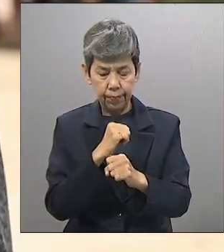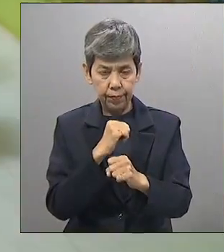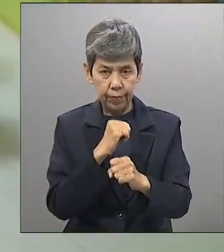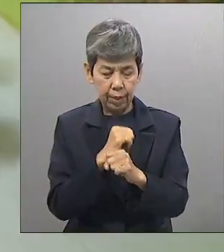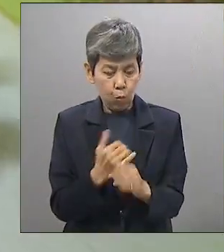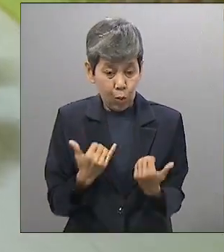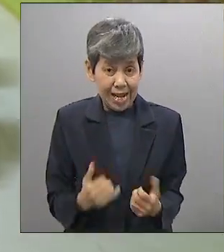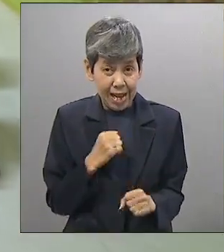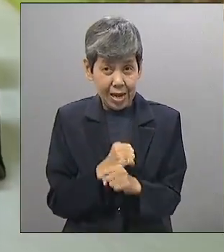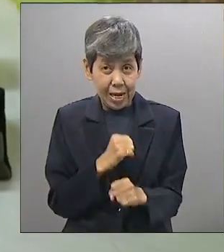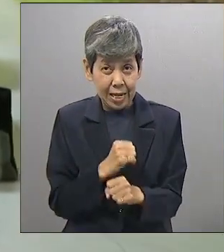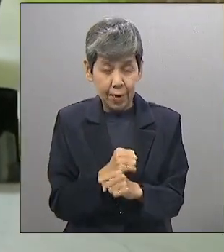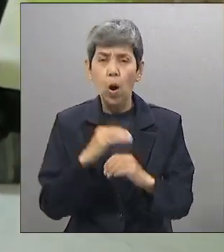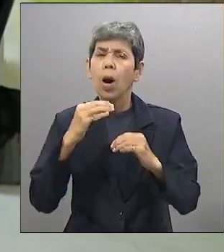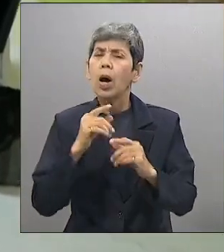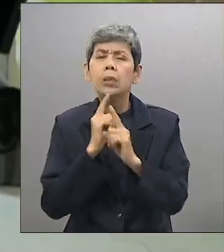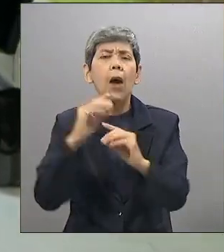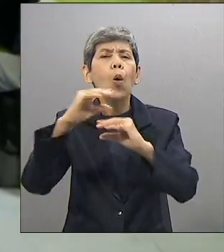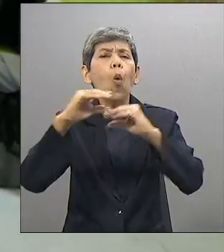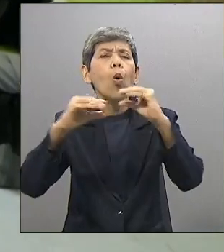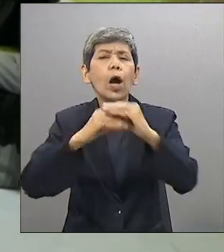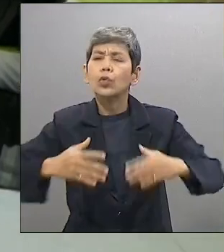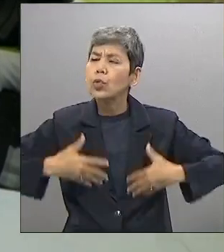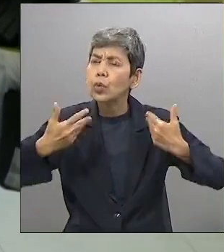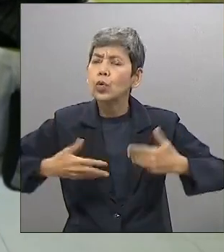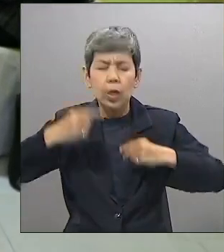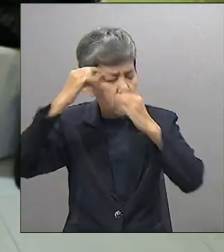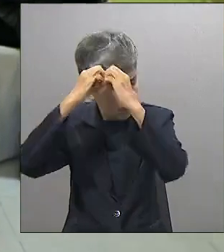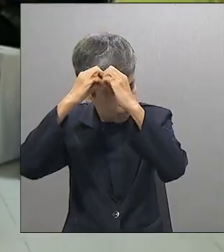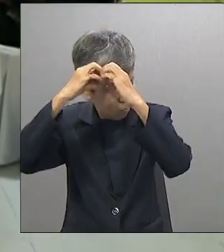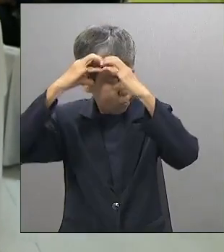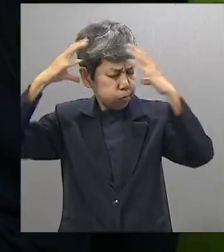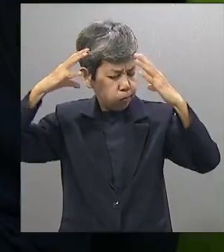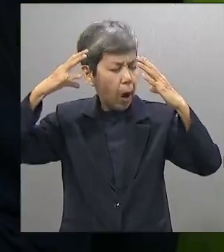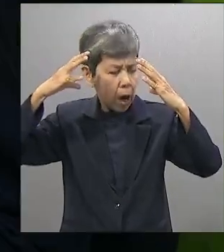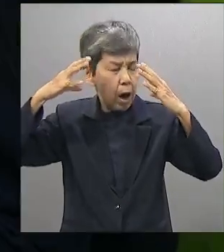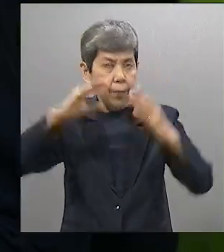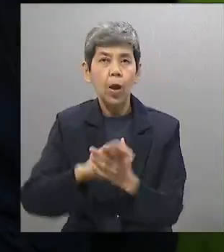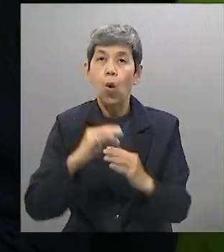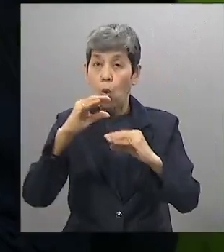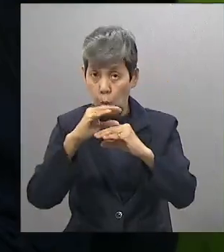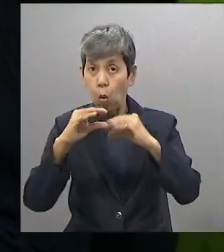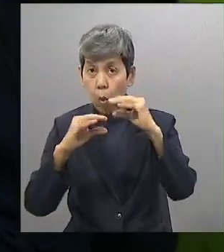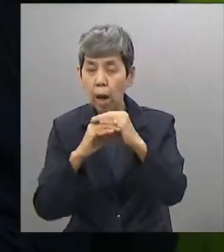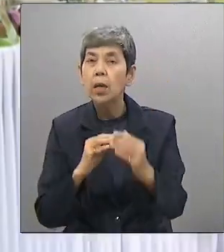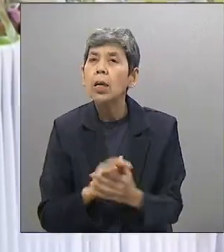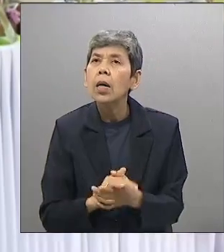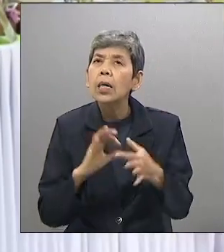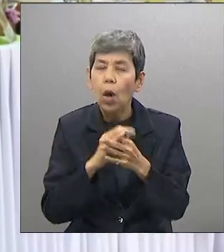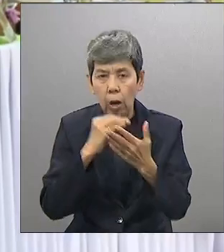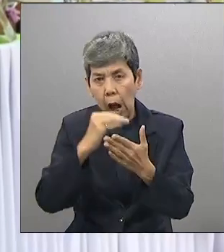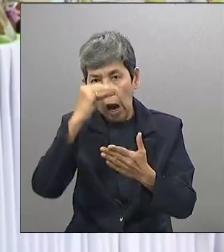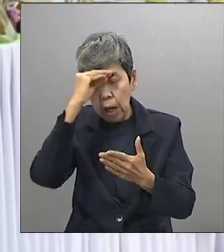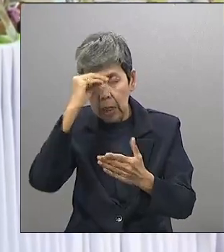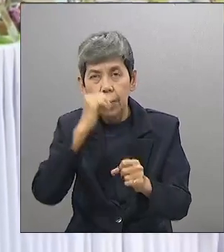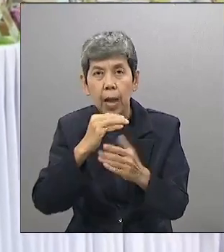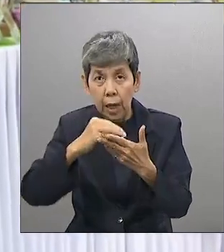วันนี้นะคะอยู่ภายใต้โครงการสนุกวิทย พลงคิดเพื่อนาคตนะครับเป็นโครงการที่พัฒนาเรื่องกศึษาทางด้าน